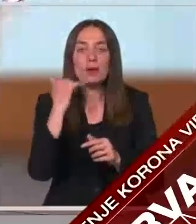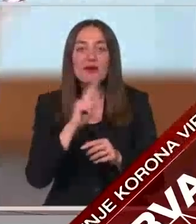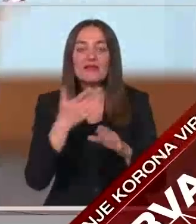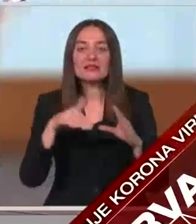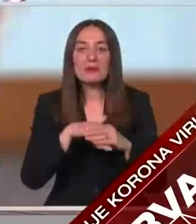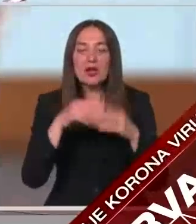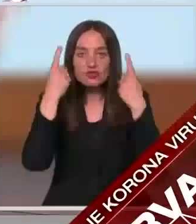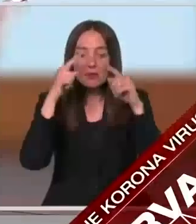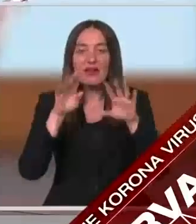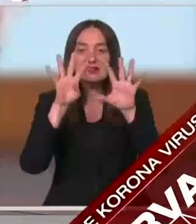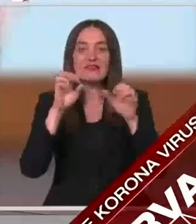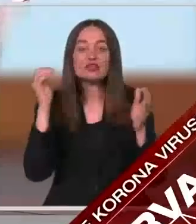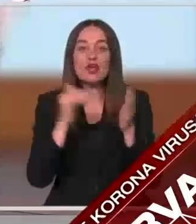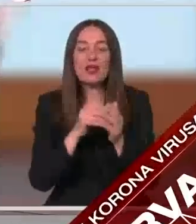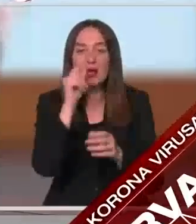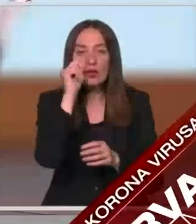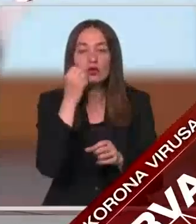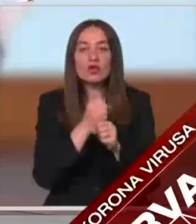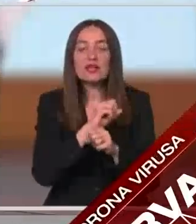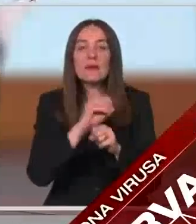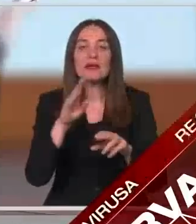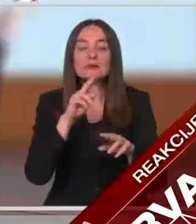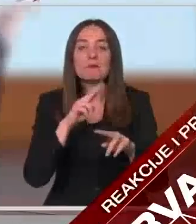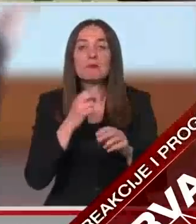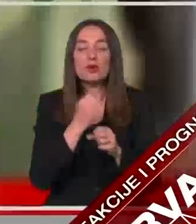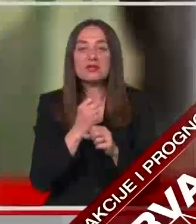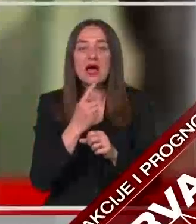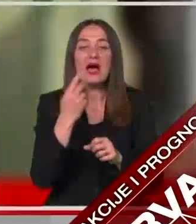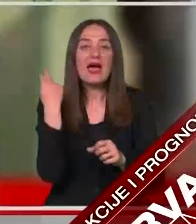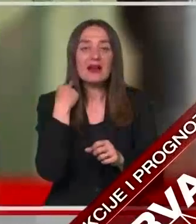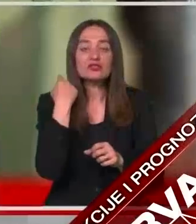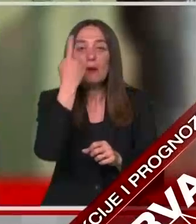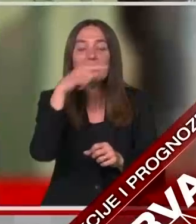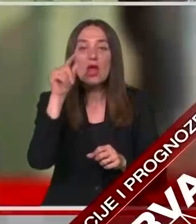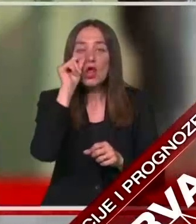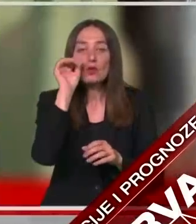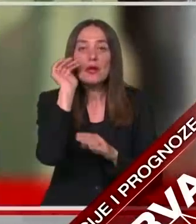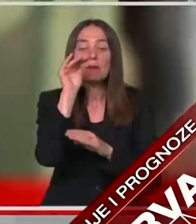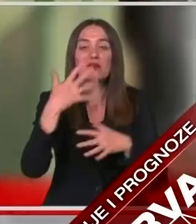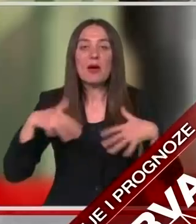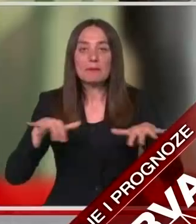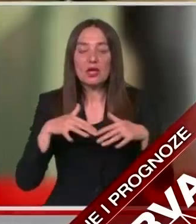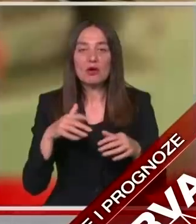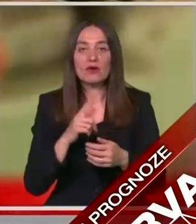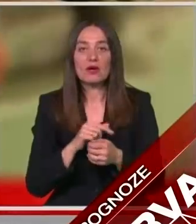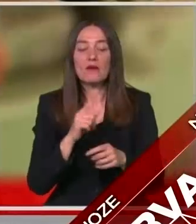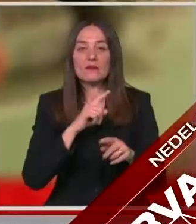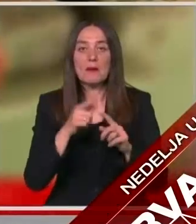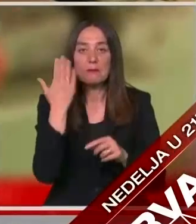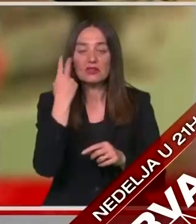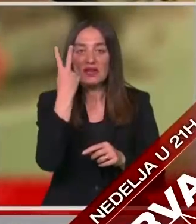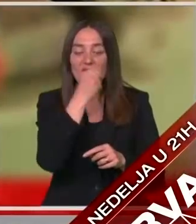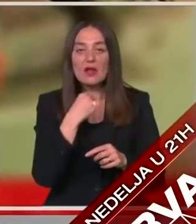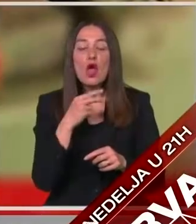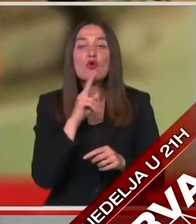Španiji 900.000 ljudi je ostalo bez posla. U Velikoj Britaniji milion ljudi se prijavio na biro. Dobro, ali šta je to razlika? Koja je to